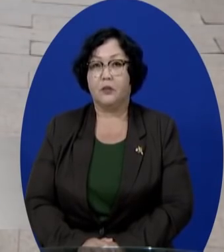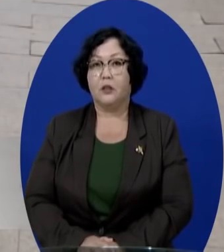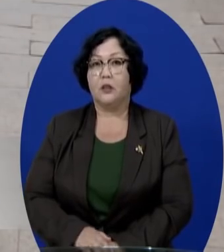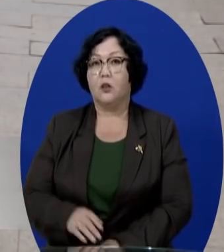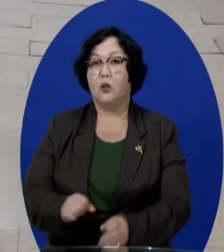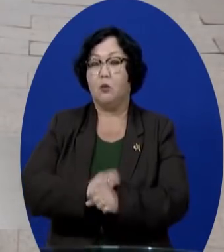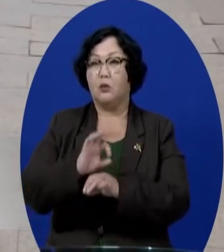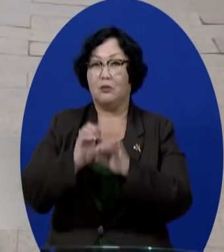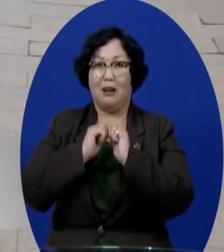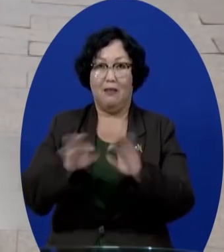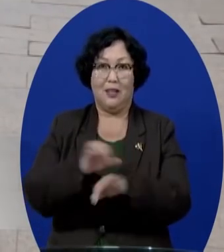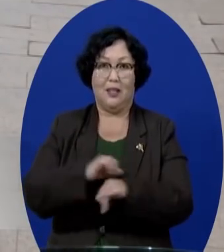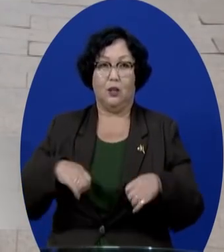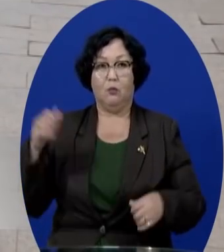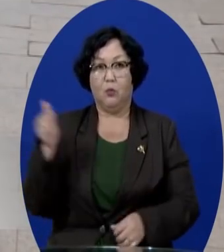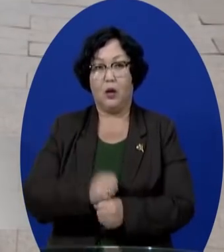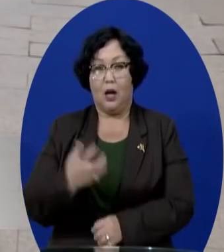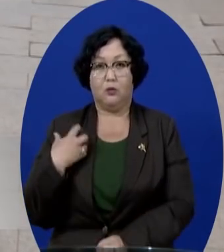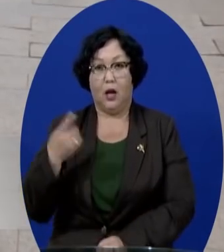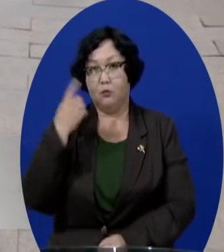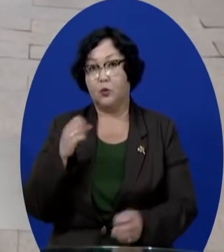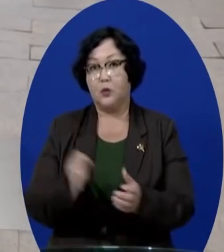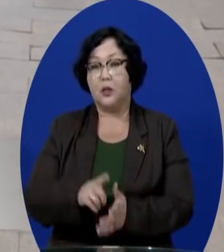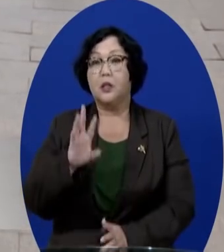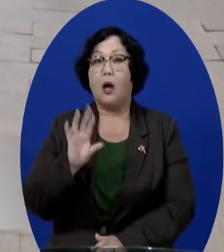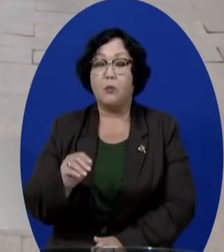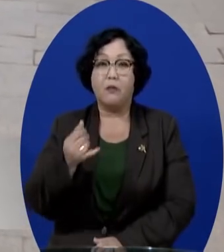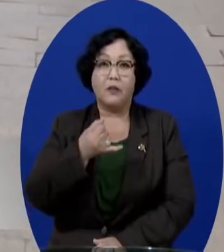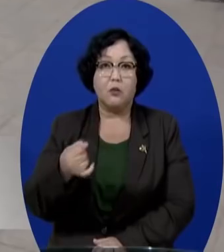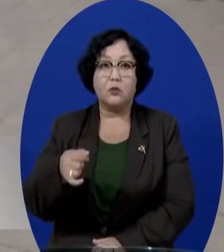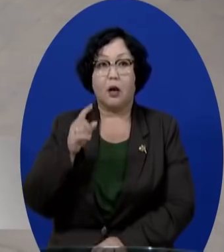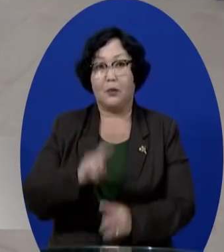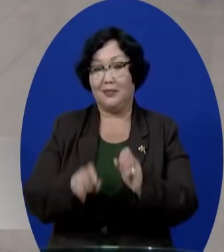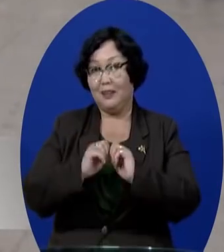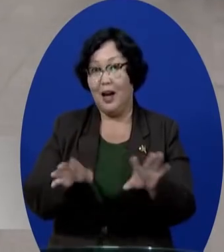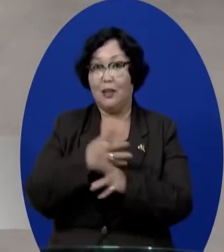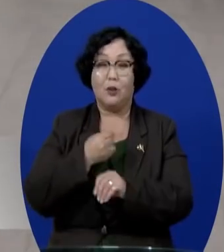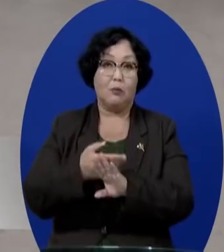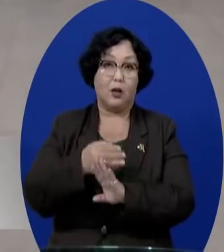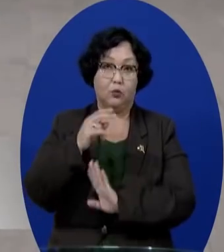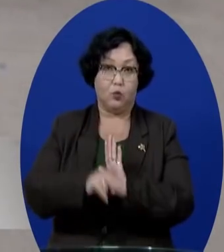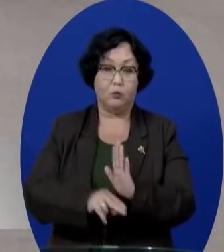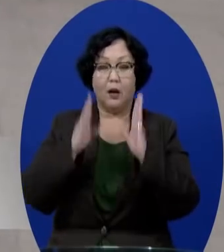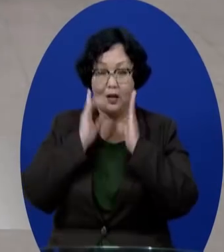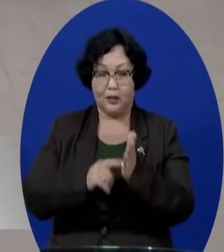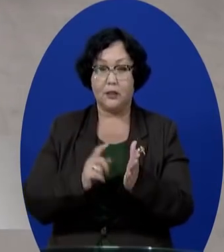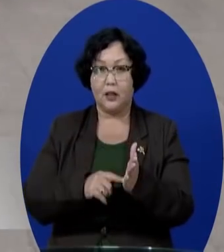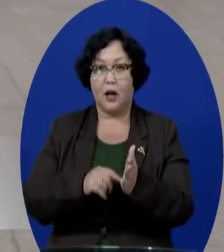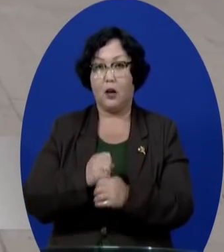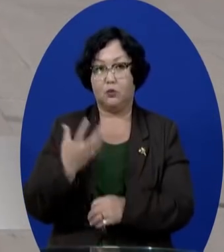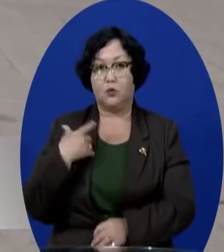Эрсдэл өндөр байгаа цаг үед иргэн бүрийн хариуцлага хамгийн чухал. Альч вирус ямарч байдлаар тархахад халдвар хамгааллын дэглэмээ баримтлах хэрэгтэйг албаныхан хэлж